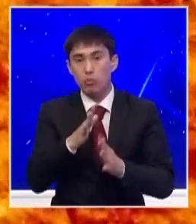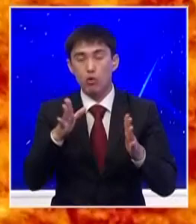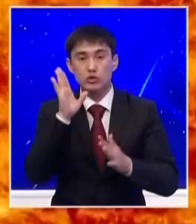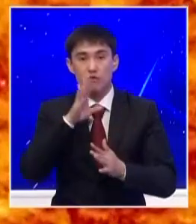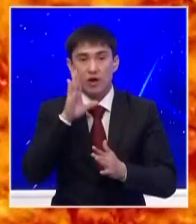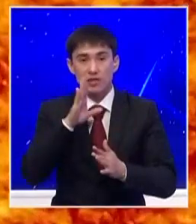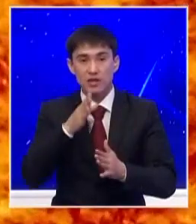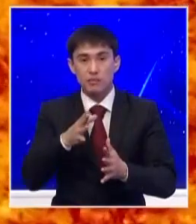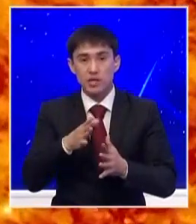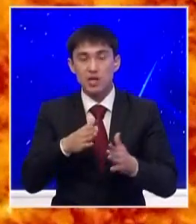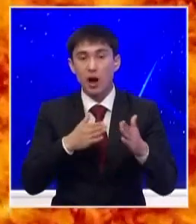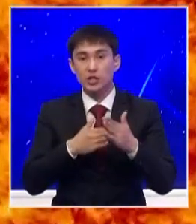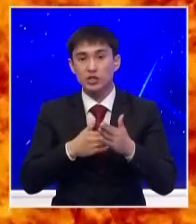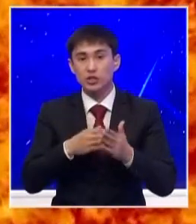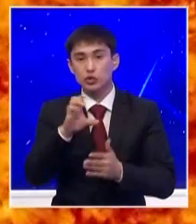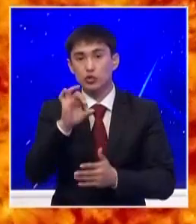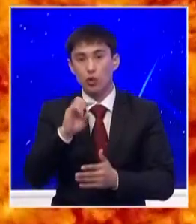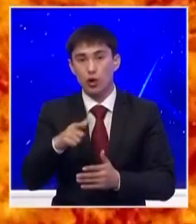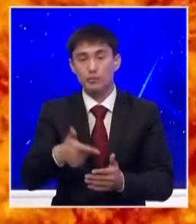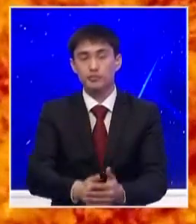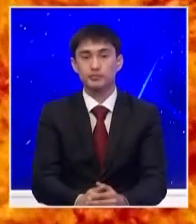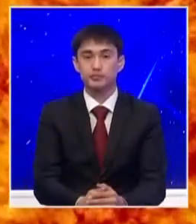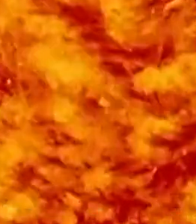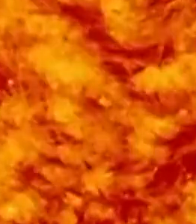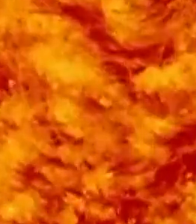и ограничить потребление соли.